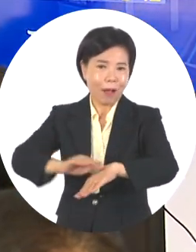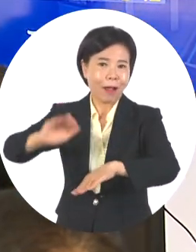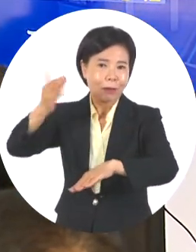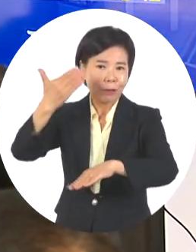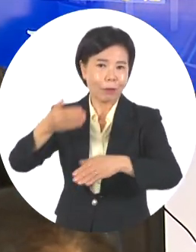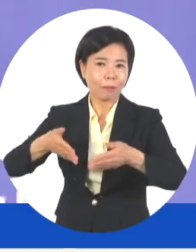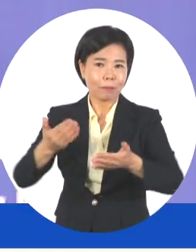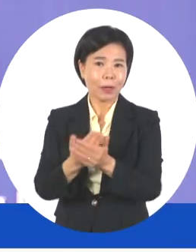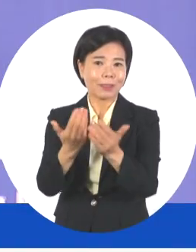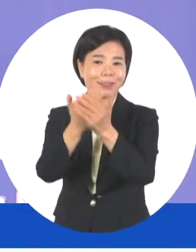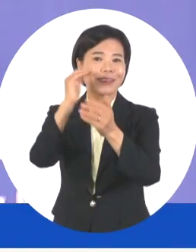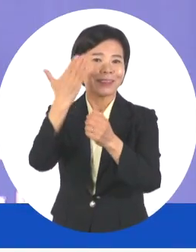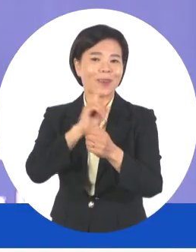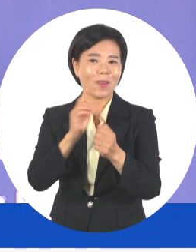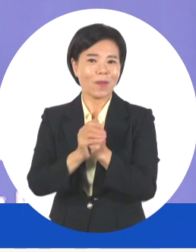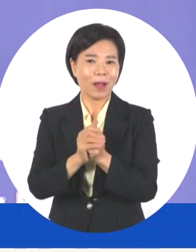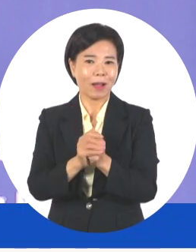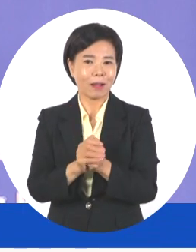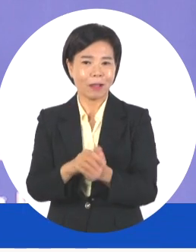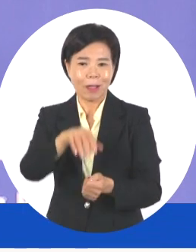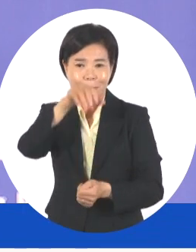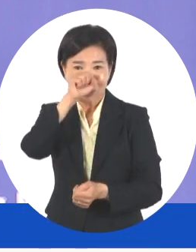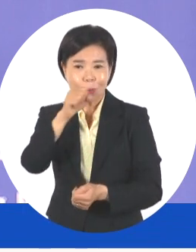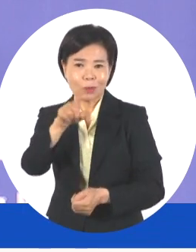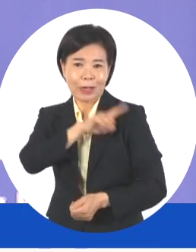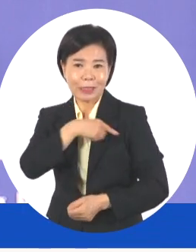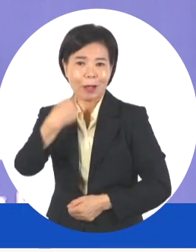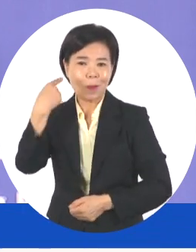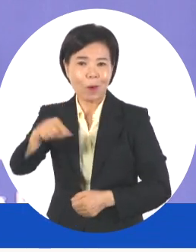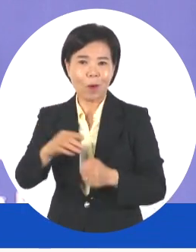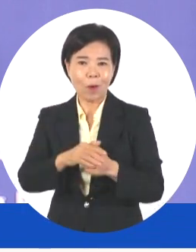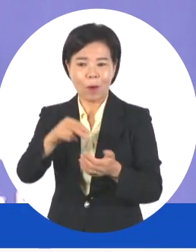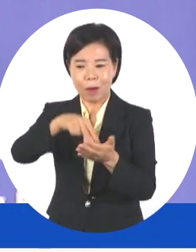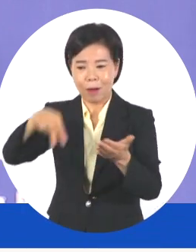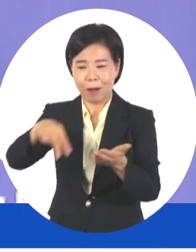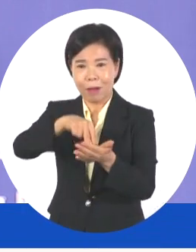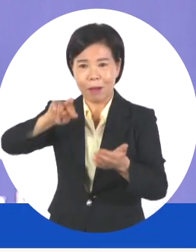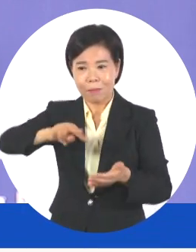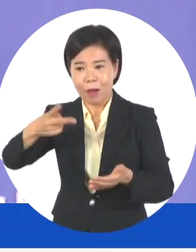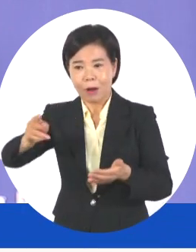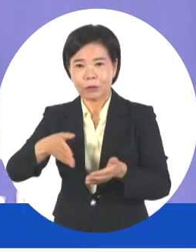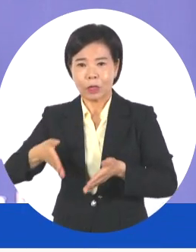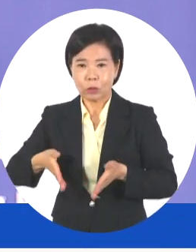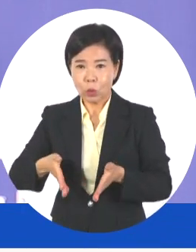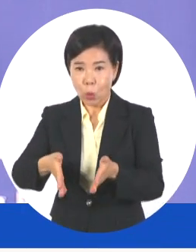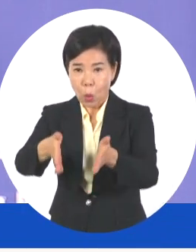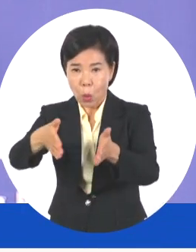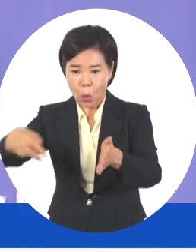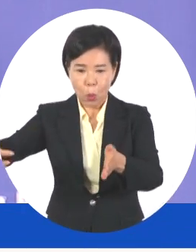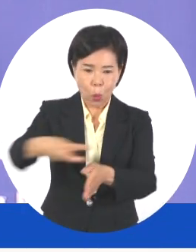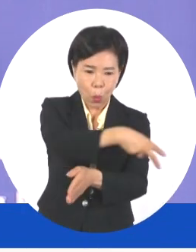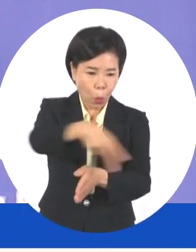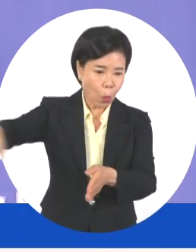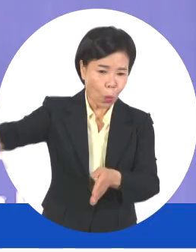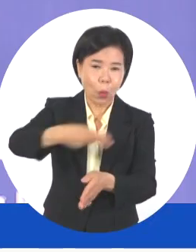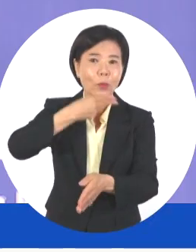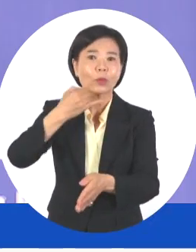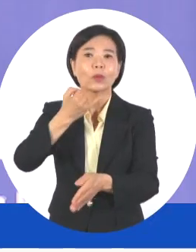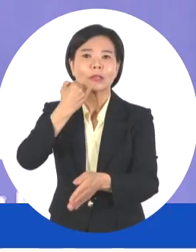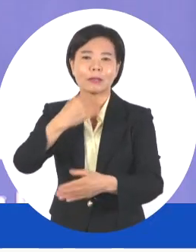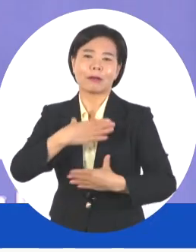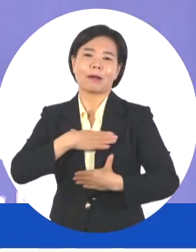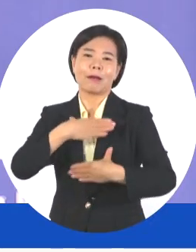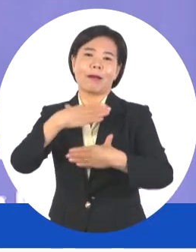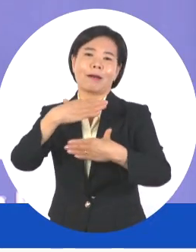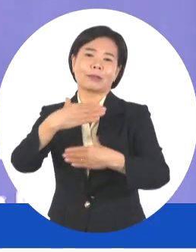말했습니다. 가장 큰 장점은 환승할 때 도로를 건너지 않아도 된다는 겁니다. 그만큼 안전에